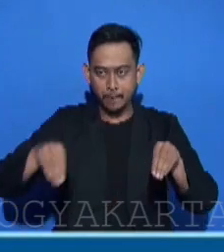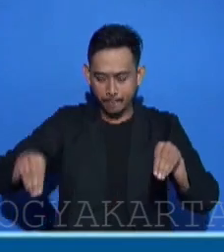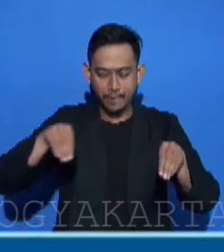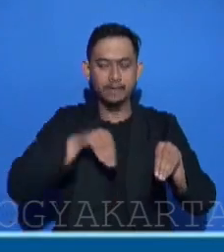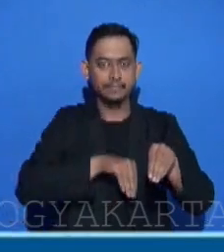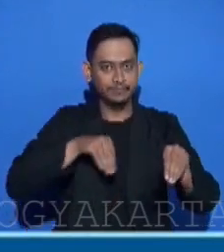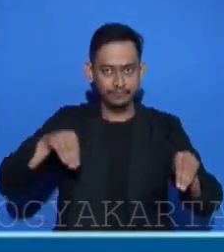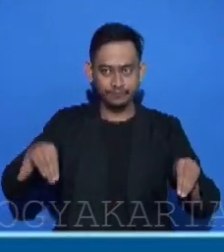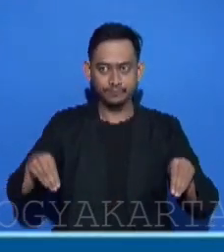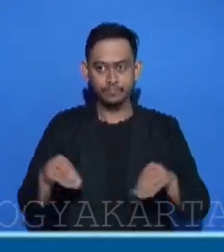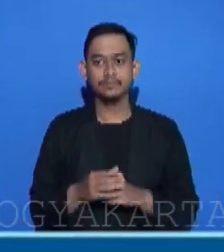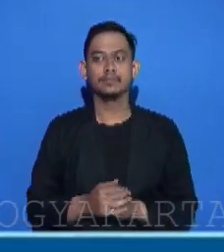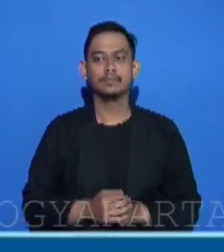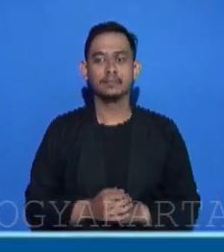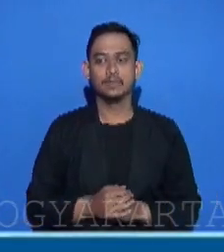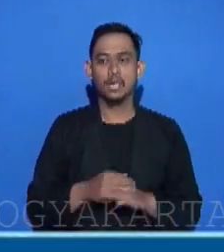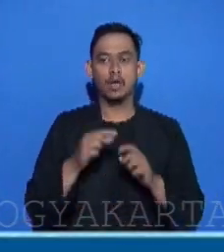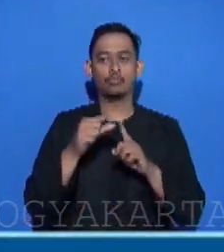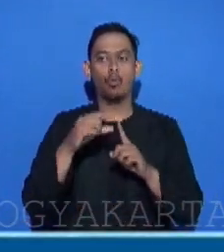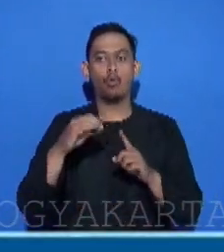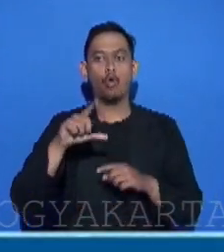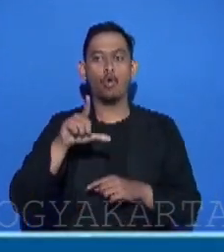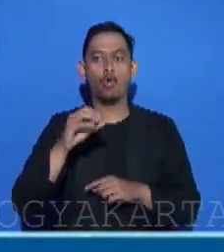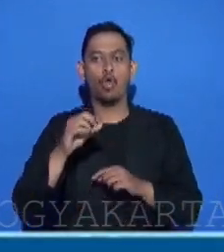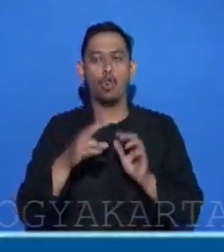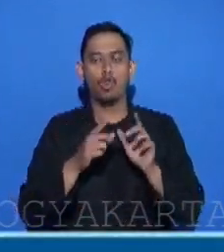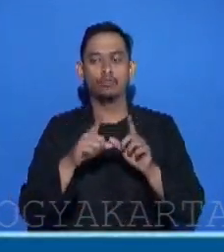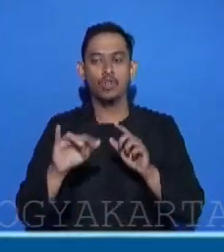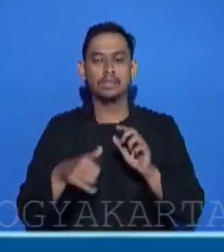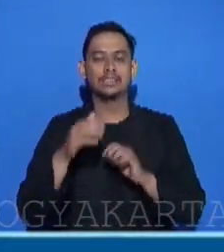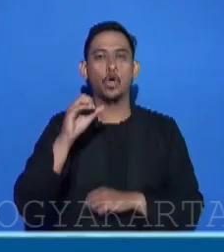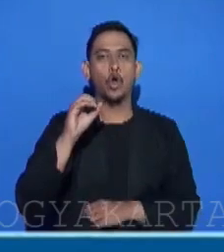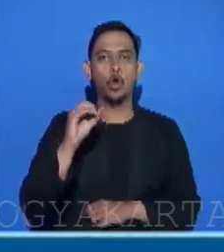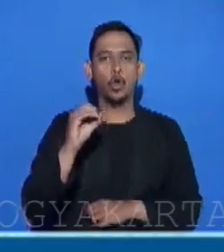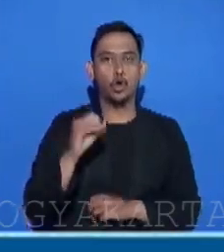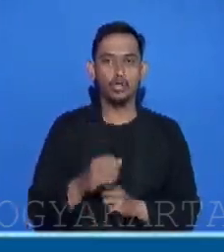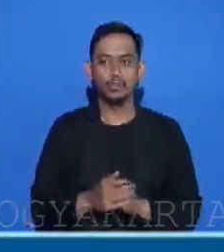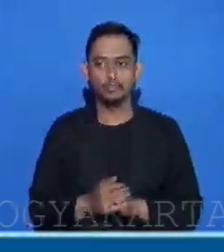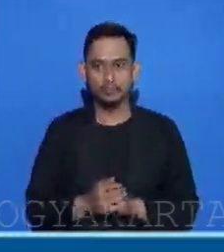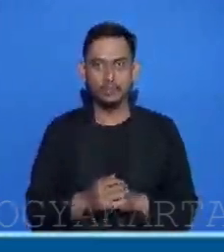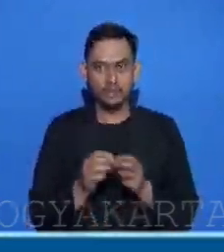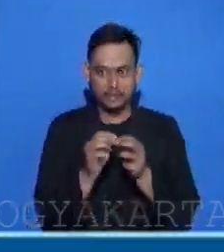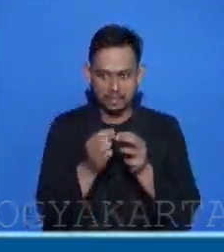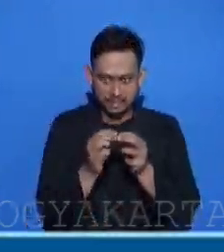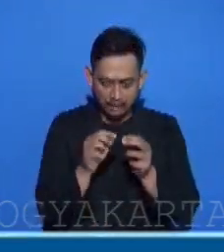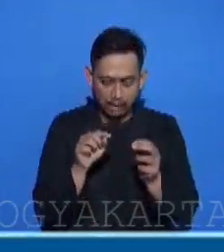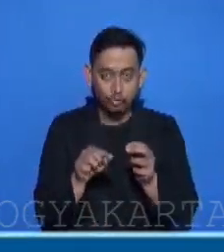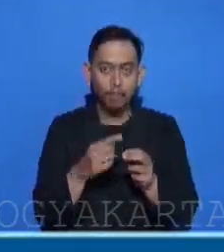Sawetawis varietas dangsul ingkang dipun tanem inggih menika Grobogan ingkang saben hektaripun asilipun